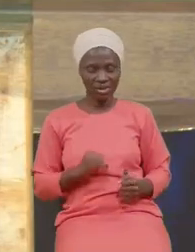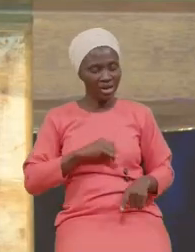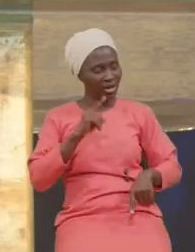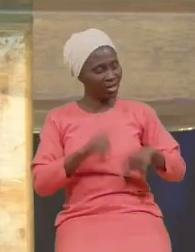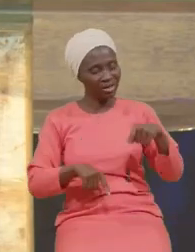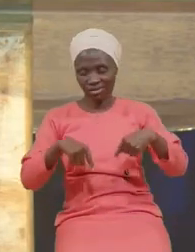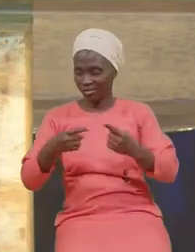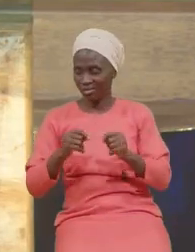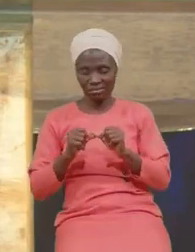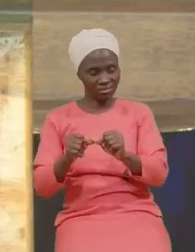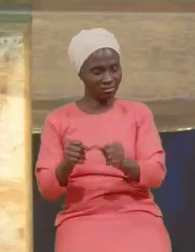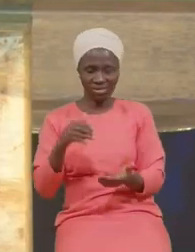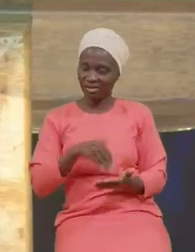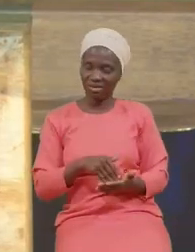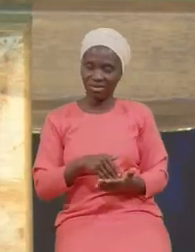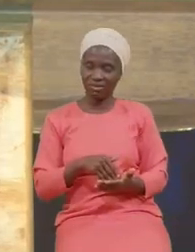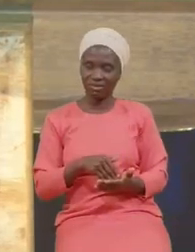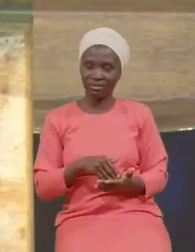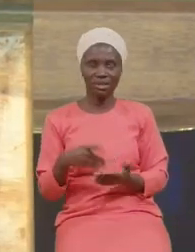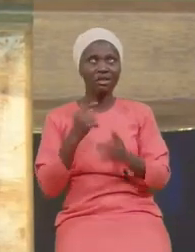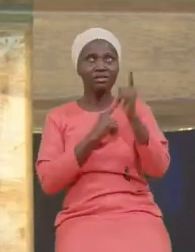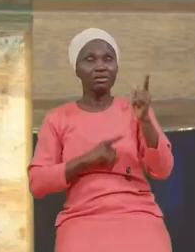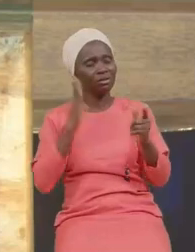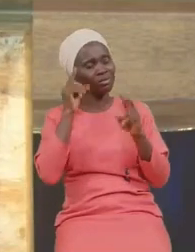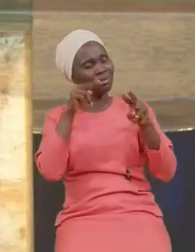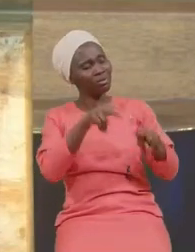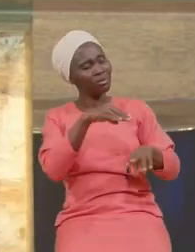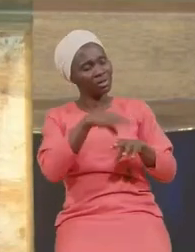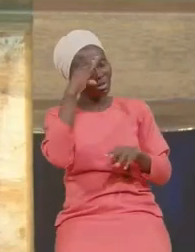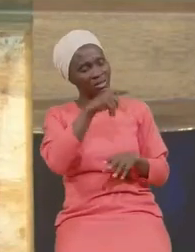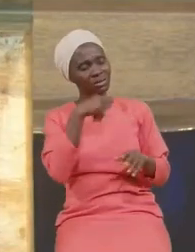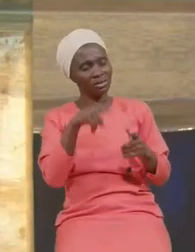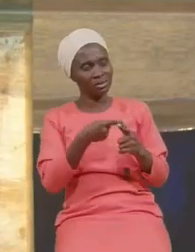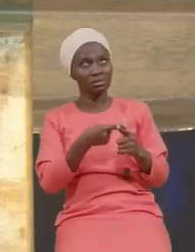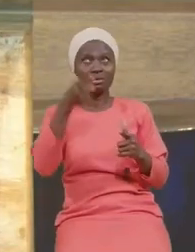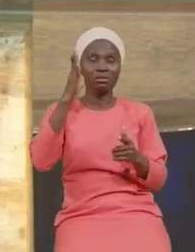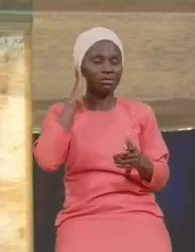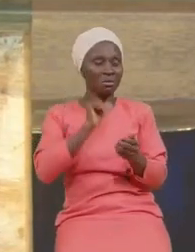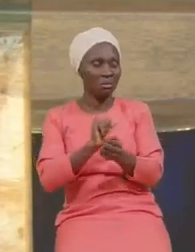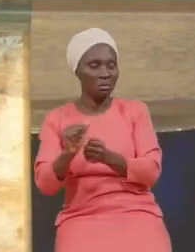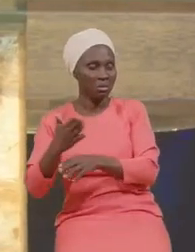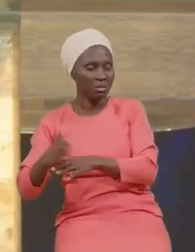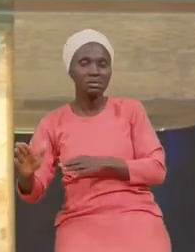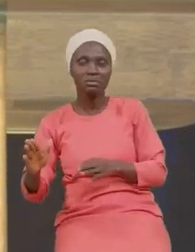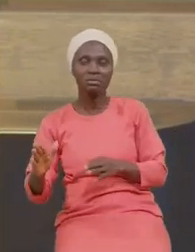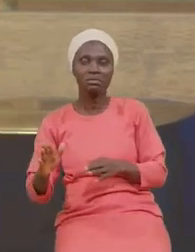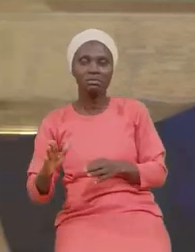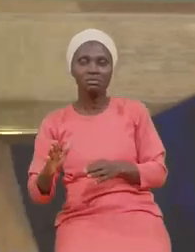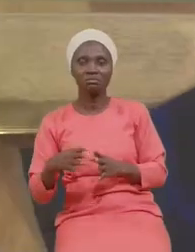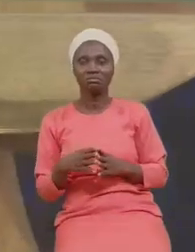continuer encore le Seigneur va le regarder et le va le dépasser lui là